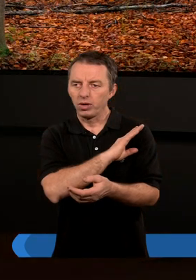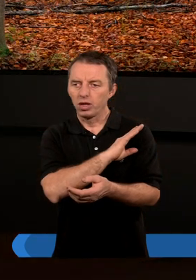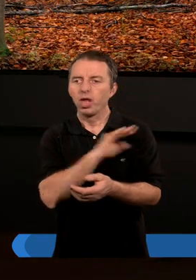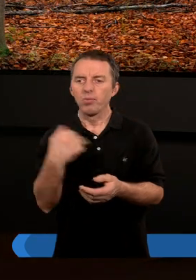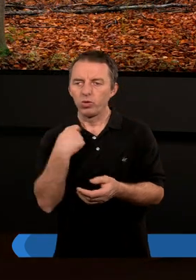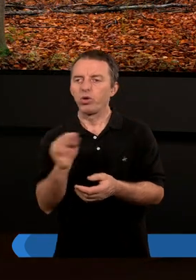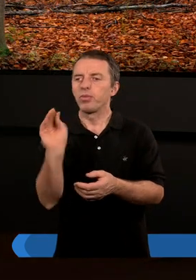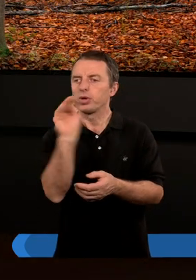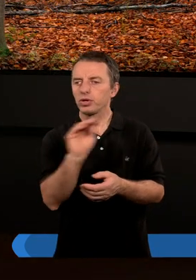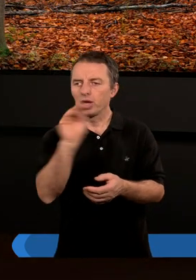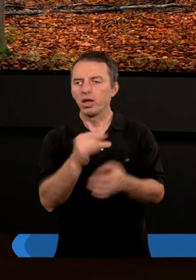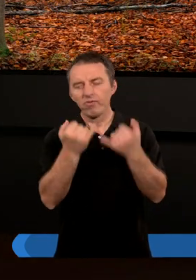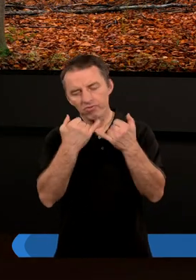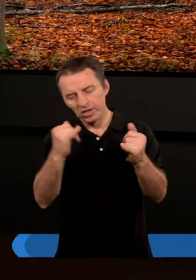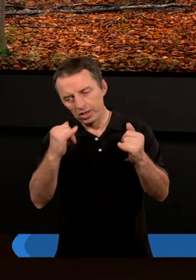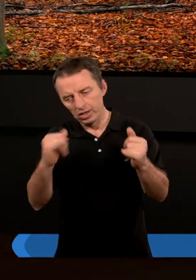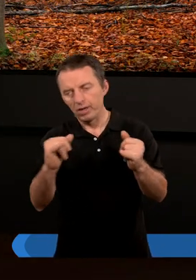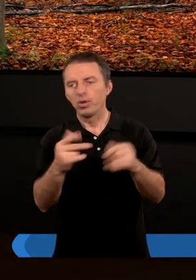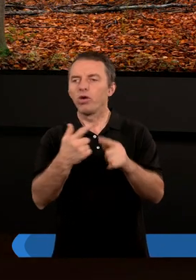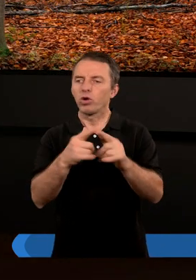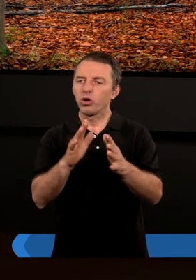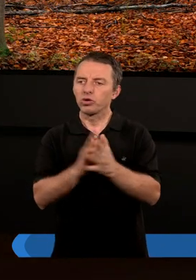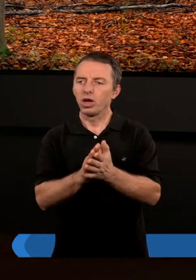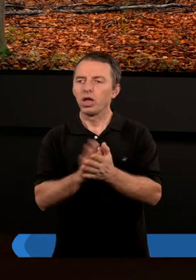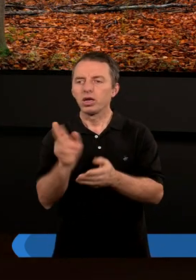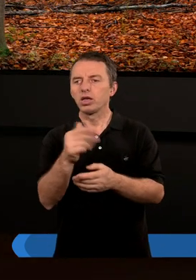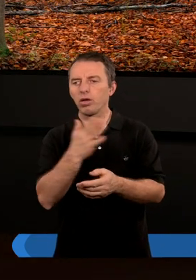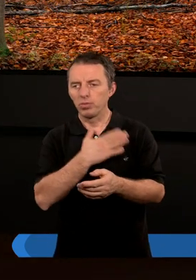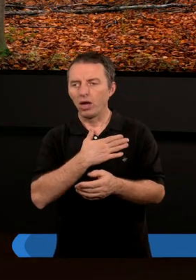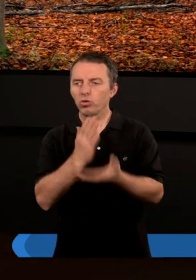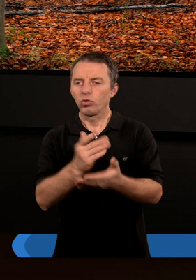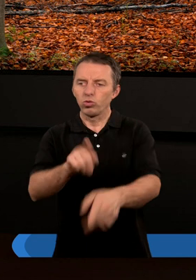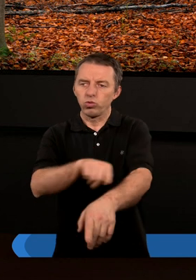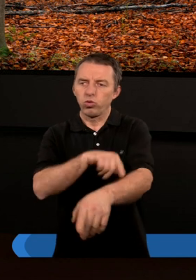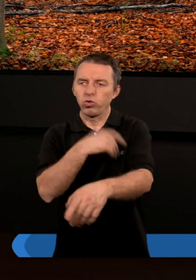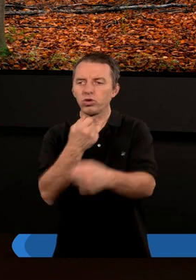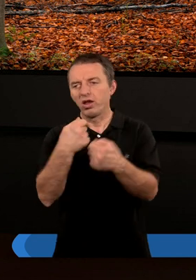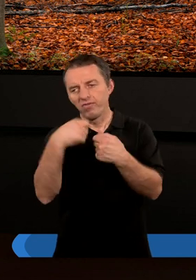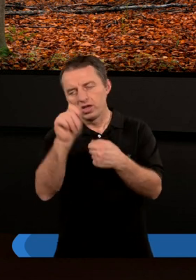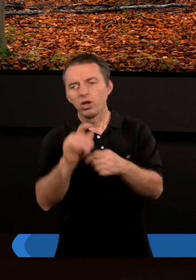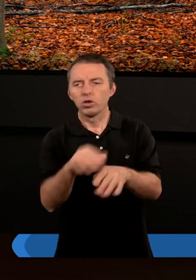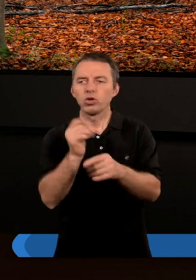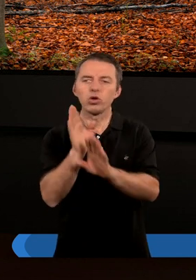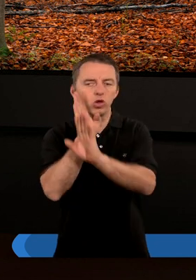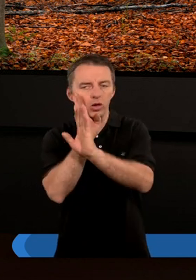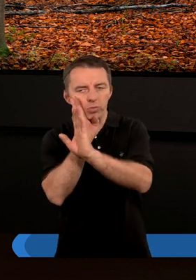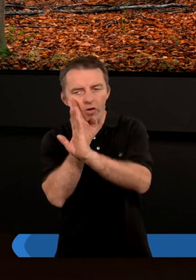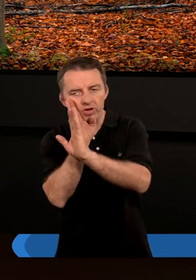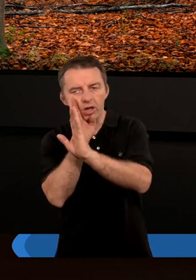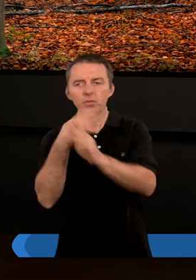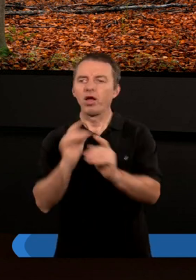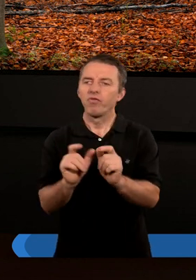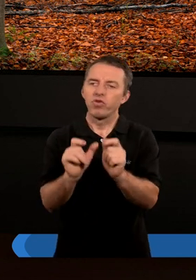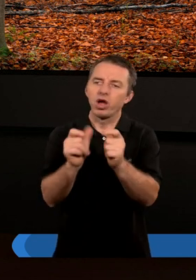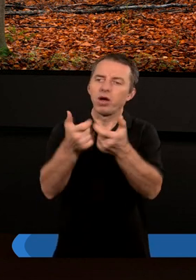Jak byłem jeszcze w innym kościele, to kiedy miałem dłuższy wyjazd, ja szedłem do spowiedzi i się zastanawiałem, jak